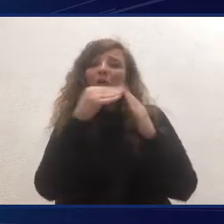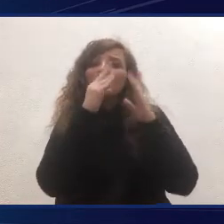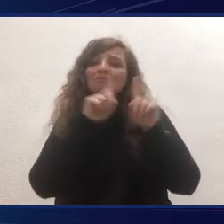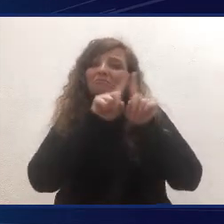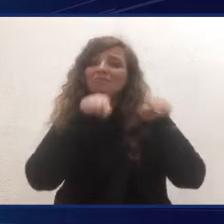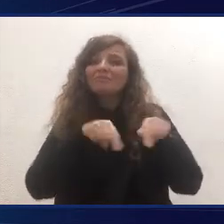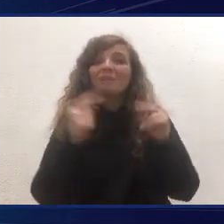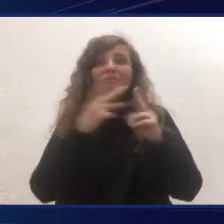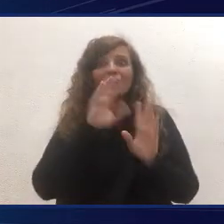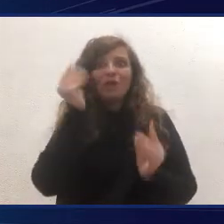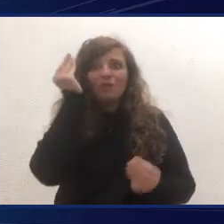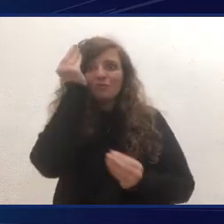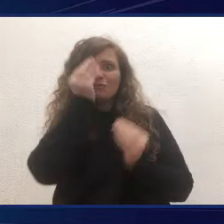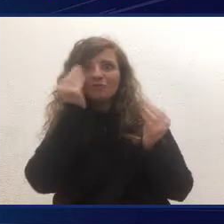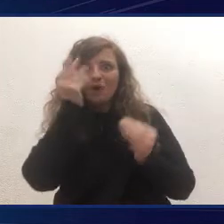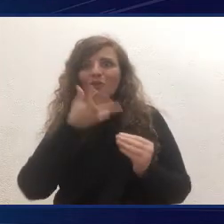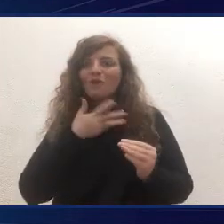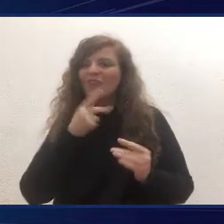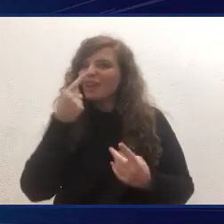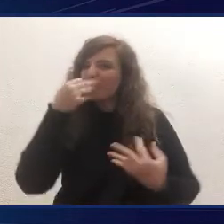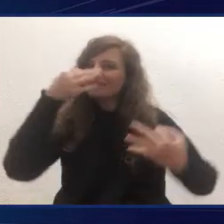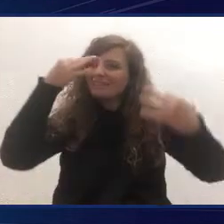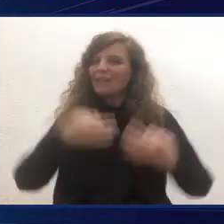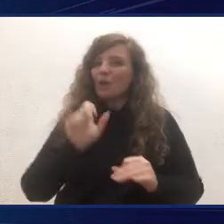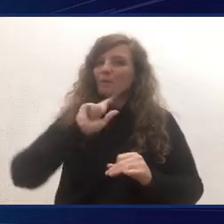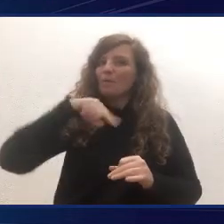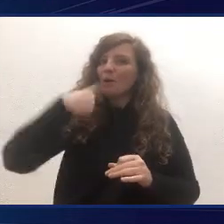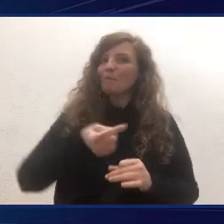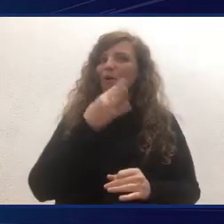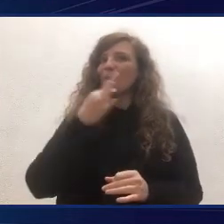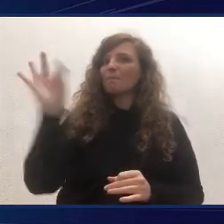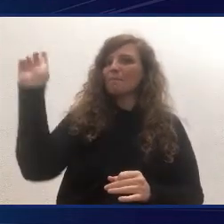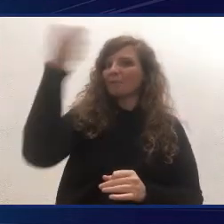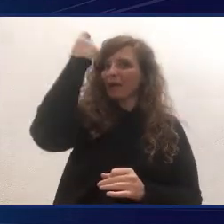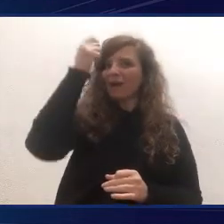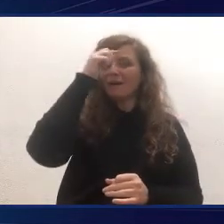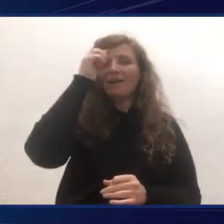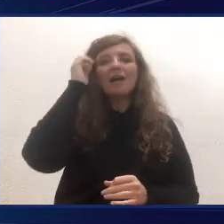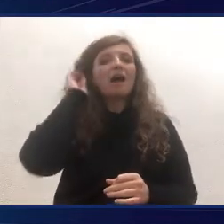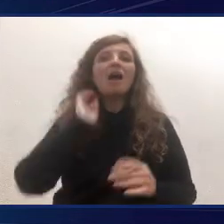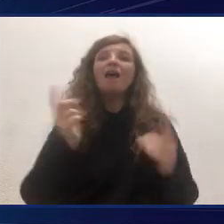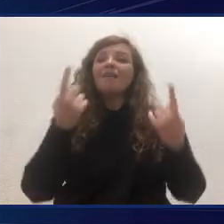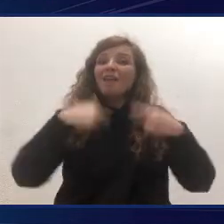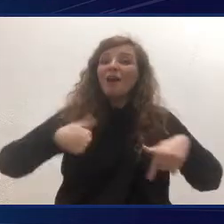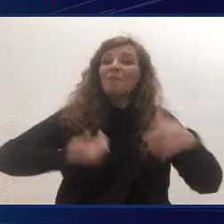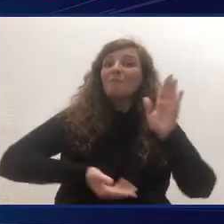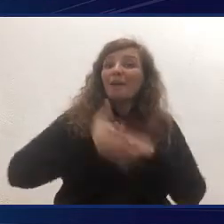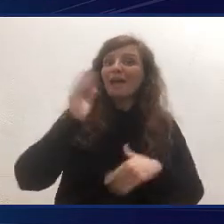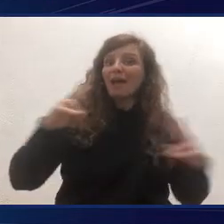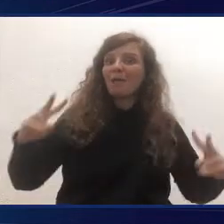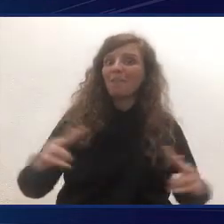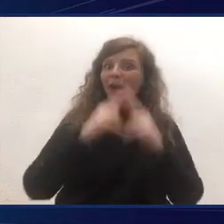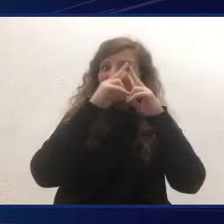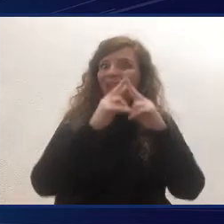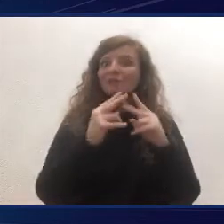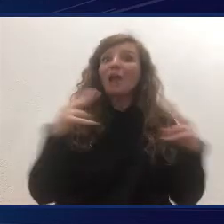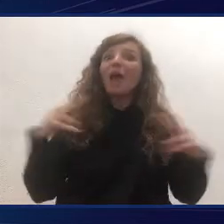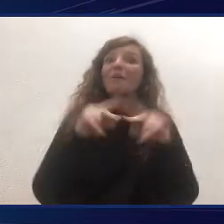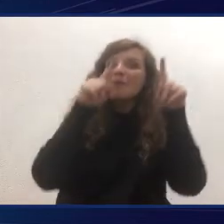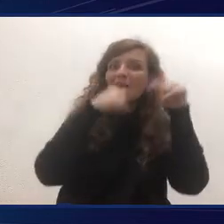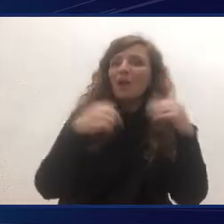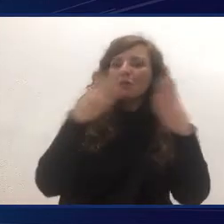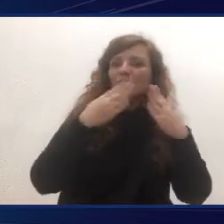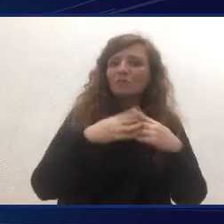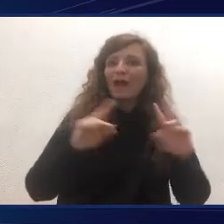piccola bottega, ma io avevo un grande sogno ed ero certa che sarei riuscita a realizzarlo. Così sono partita per